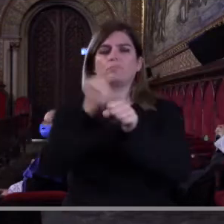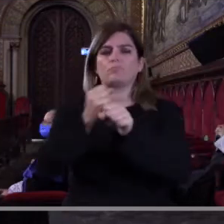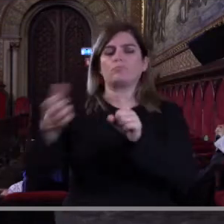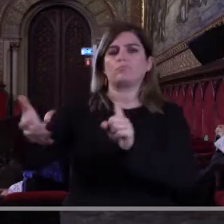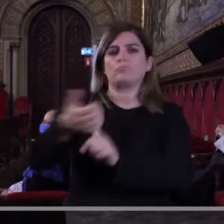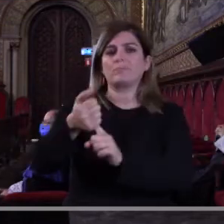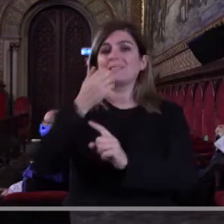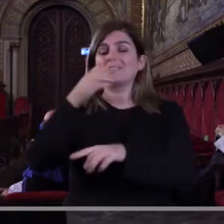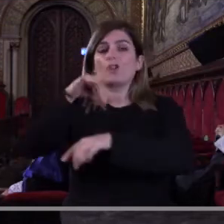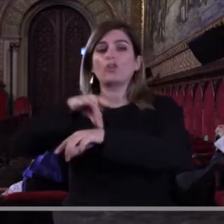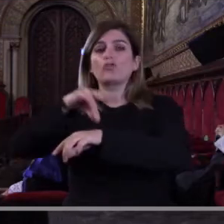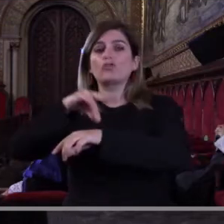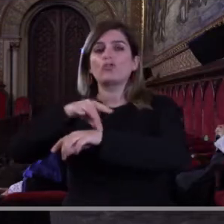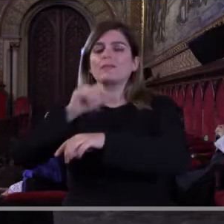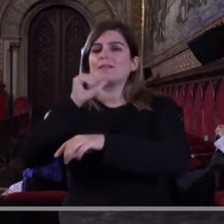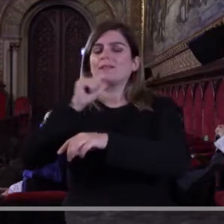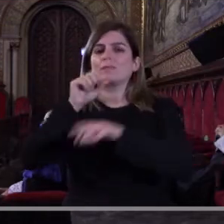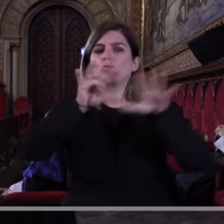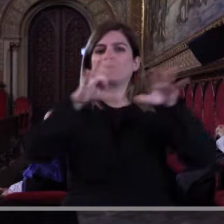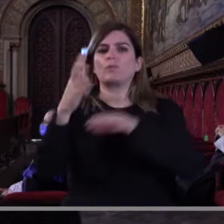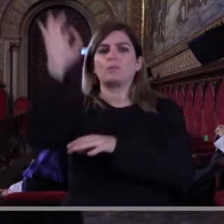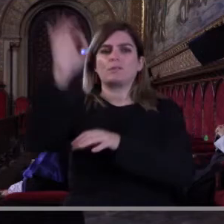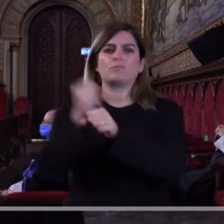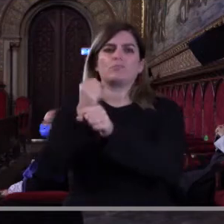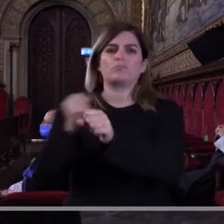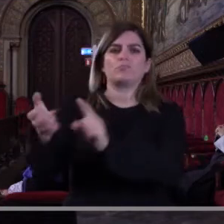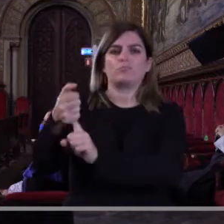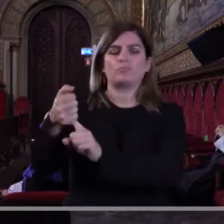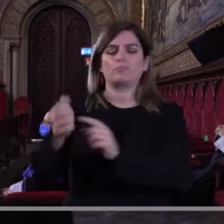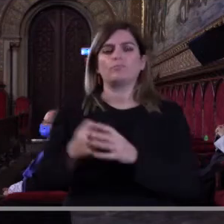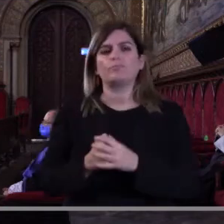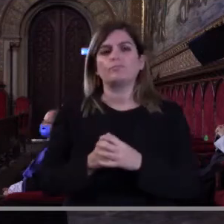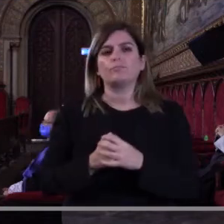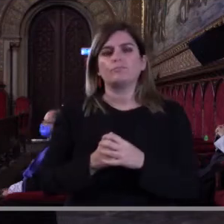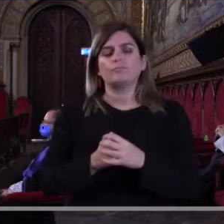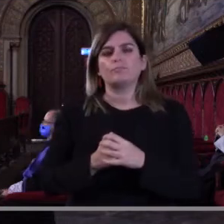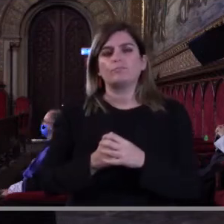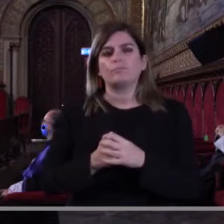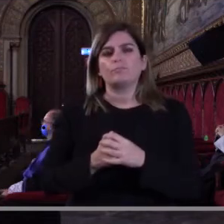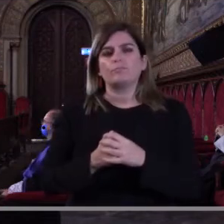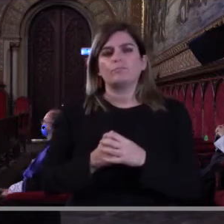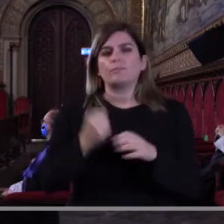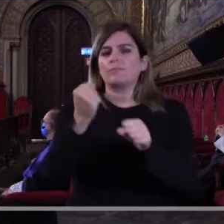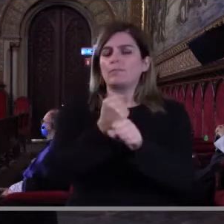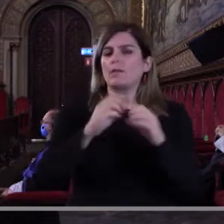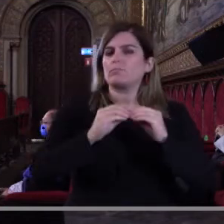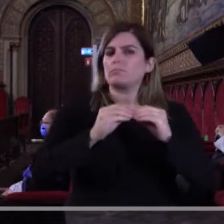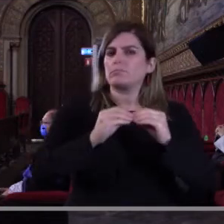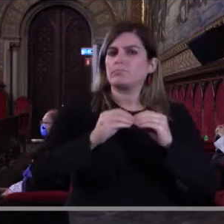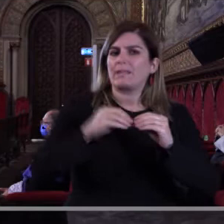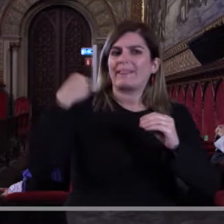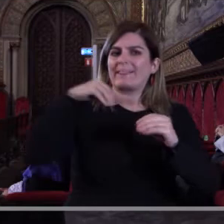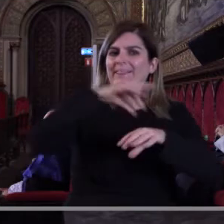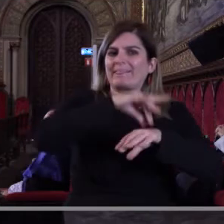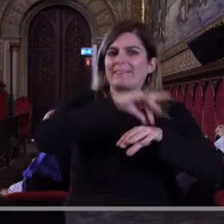doctors arriba a quasi el 94%. El nombre de tesis doctorals llegides